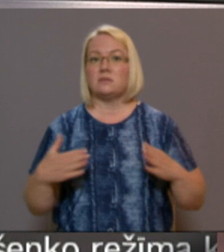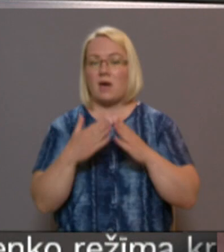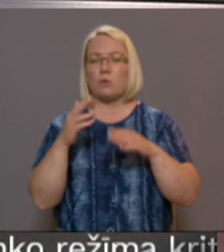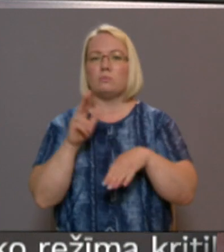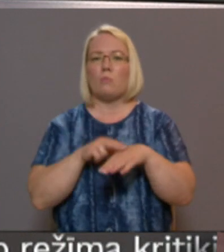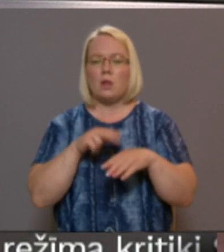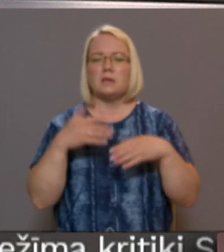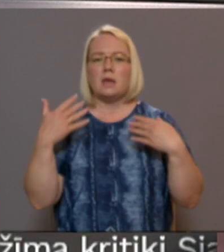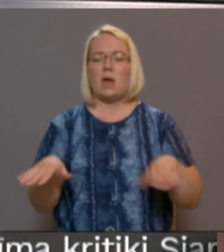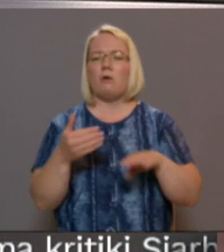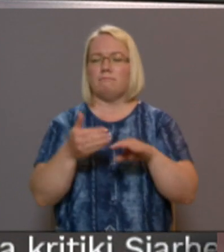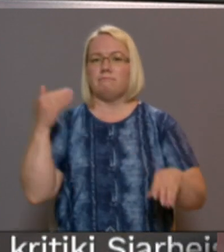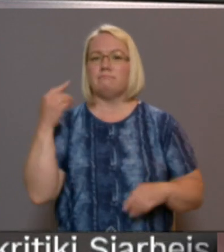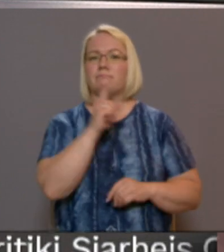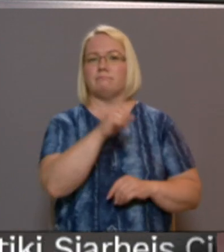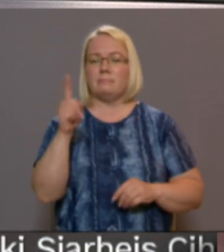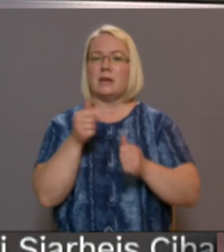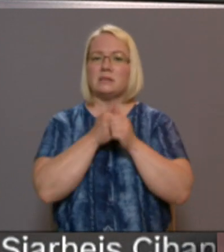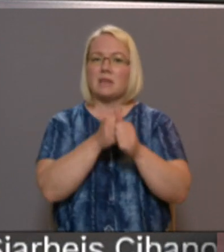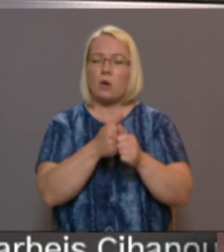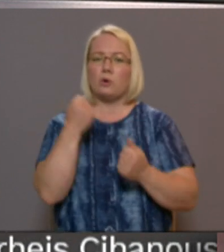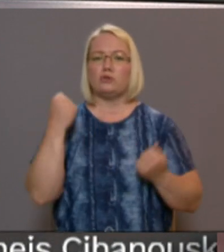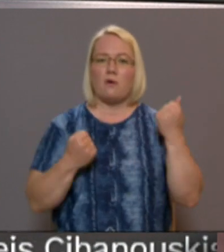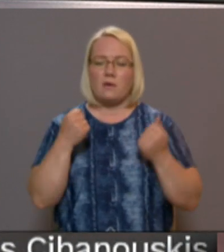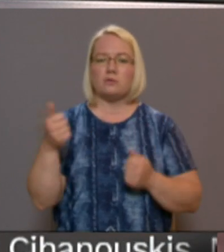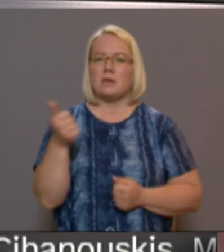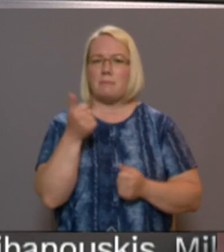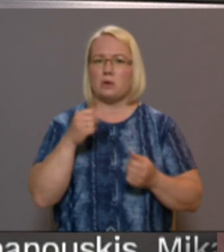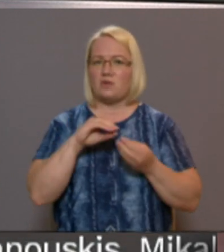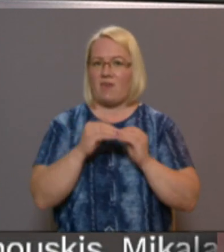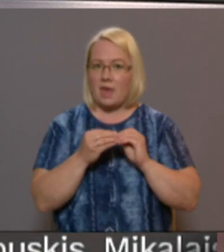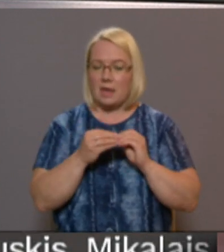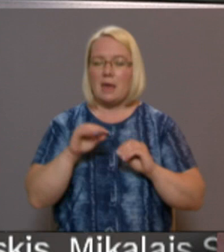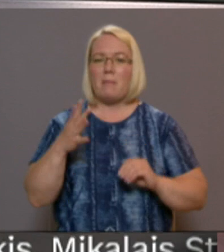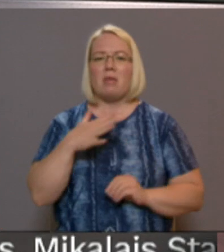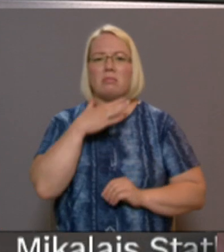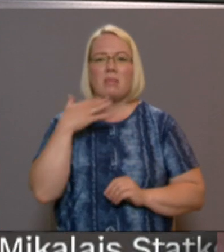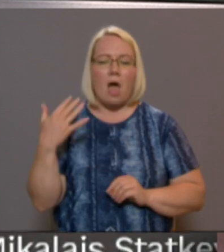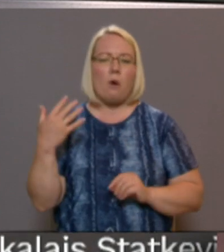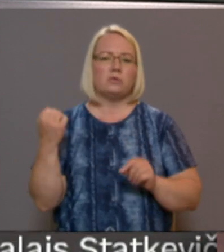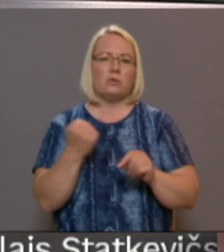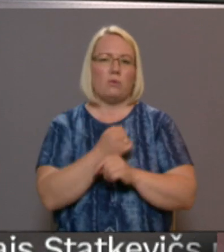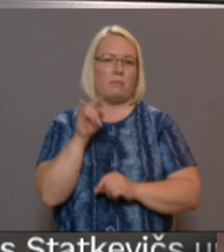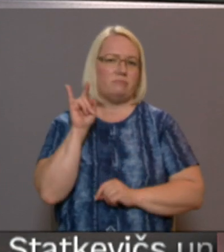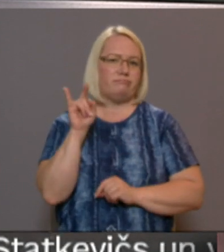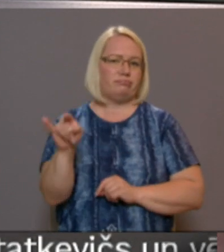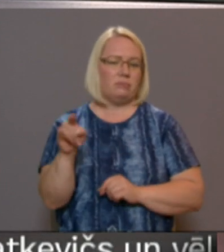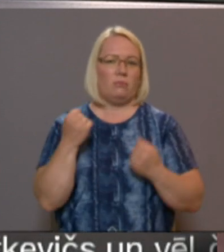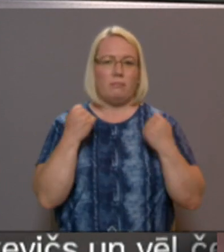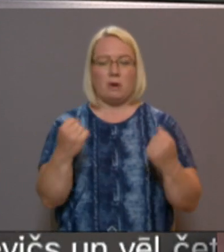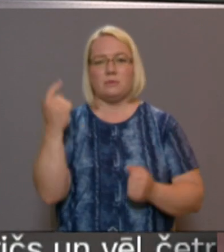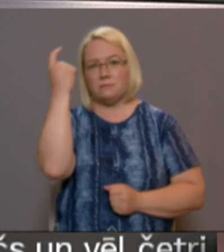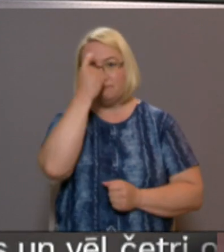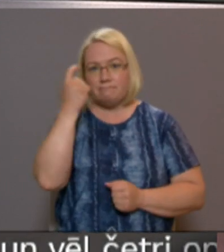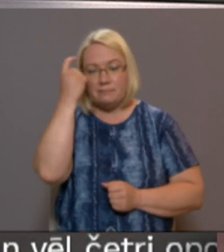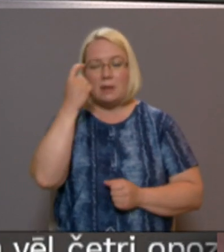policija jau laikus brīdināja, ka uzraudzīs braucējus īpaši vērīgi. Un tomēr daudzus tas nav atturējis no braukšanas reibumā.